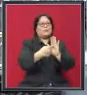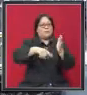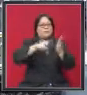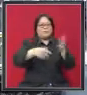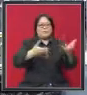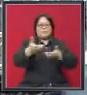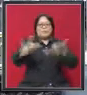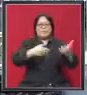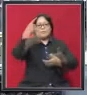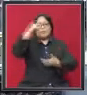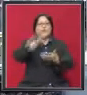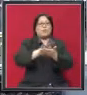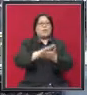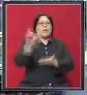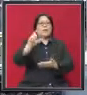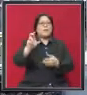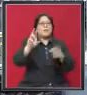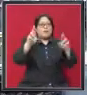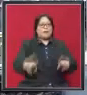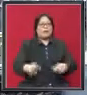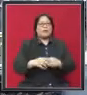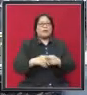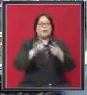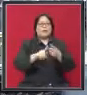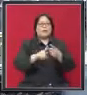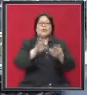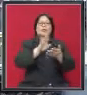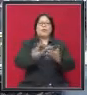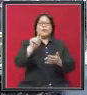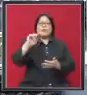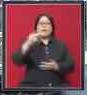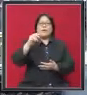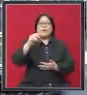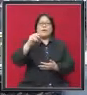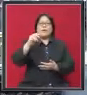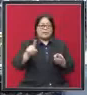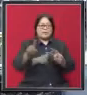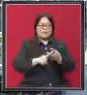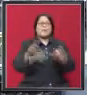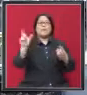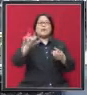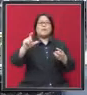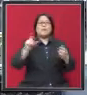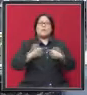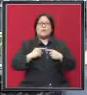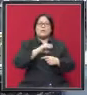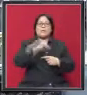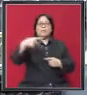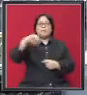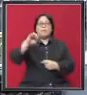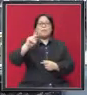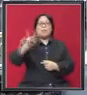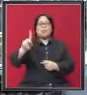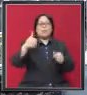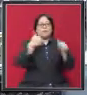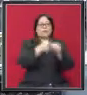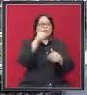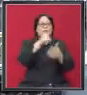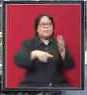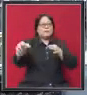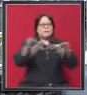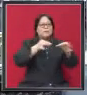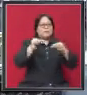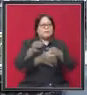menunjukkan sebarang butiran agihan kepada sekolah agama rakyat, sekolah tahfiz, sekolah agama swasta dan pondok seperti yang